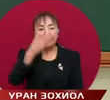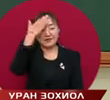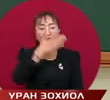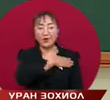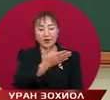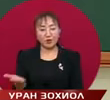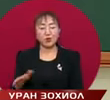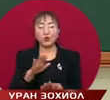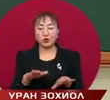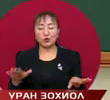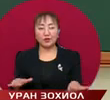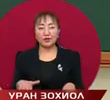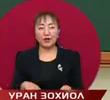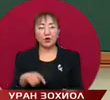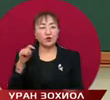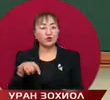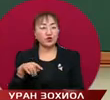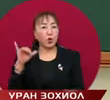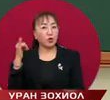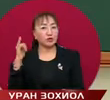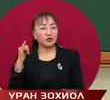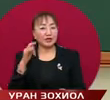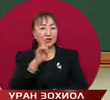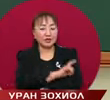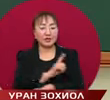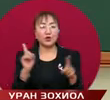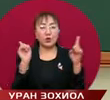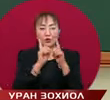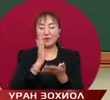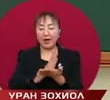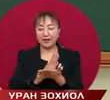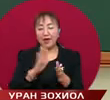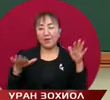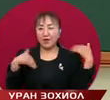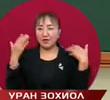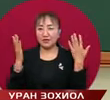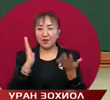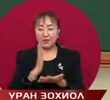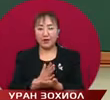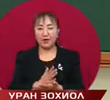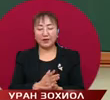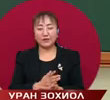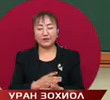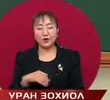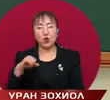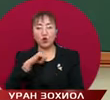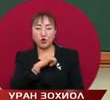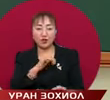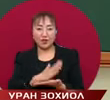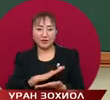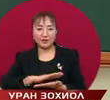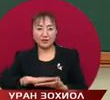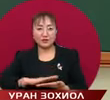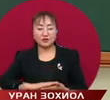Сайн байцгаана уу хүүхдүүдээ. Өнөөдрийн уран зохиолын хичээлээр уулзч байгаадаа баяртай байна. Хичээл эхлэхийн өмнө багш нь өөрийгөө танилцуулъя.